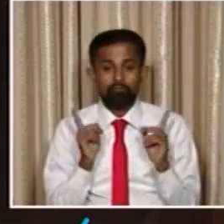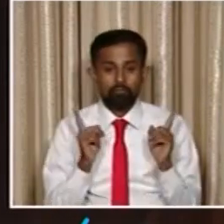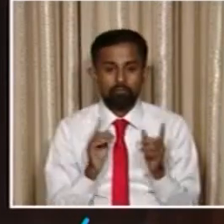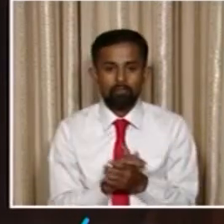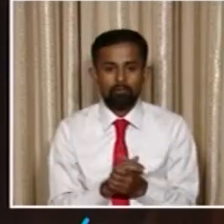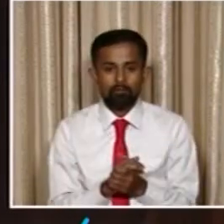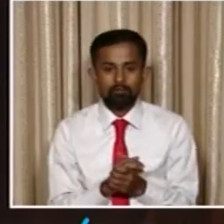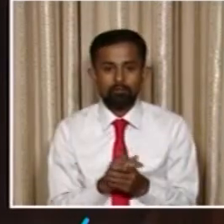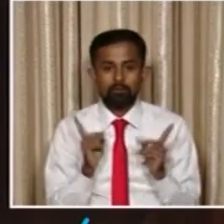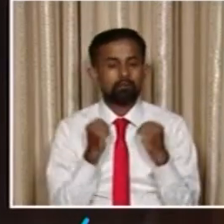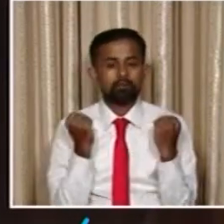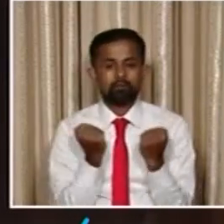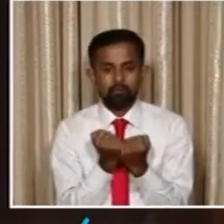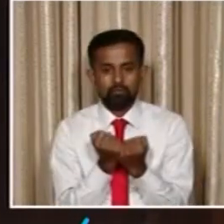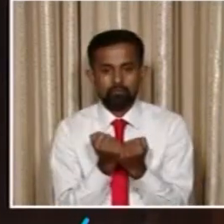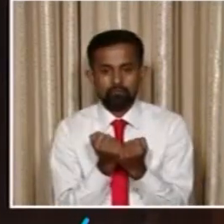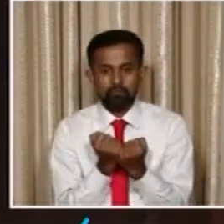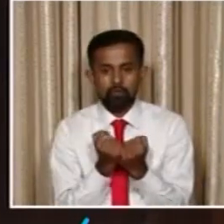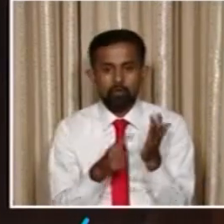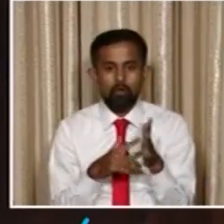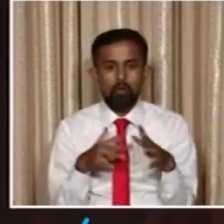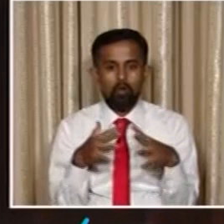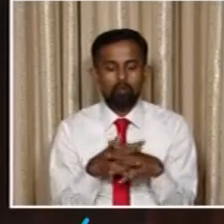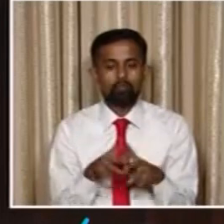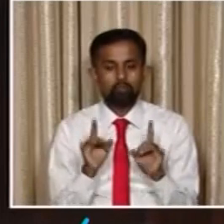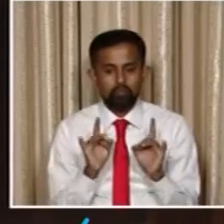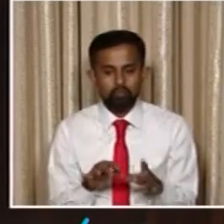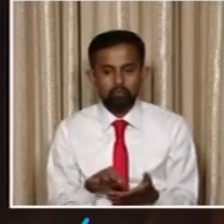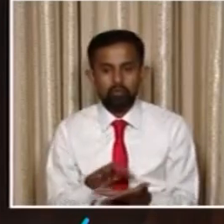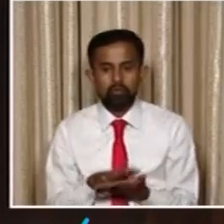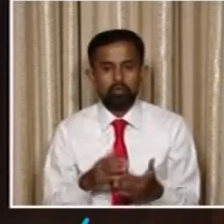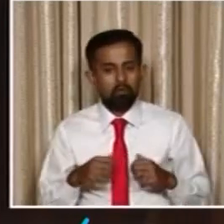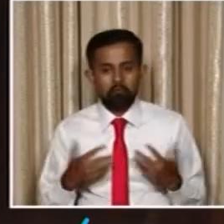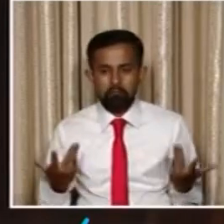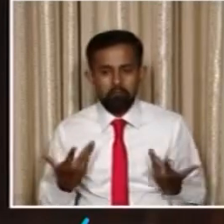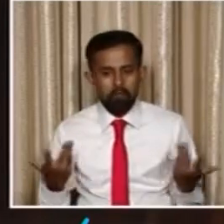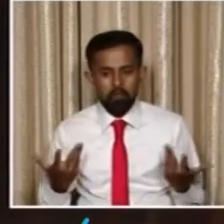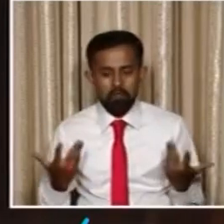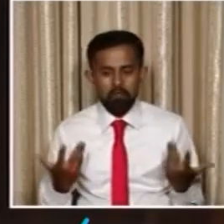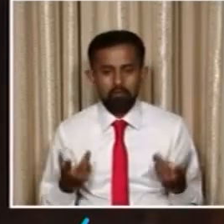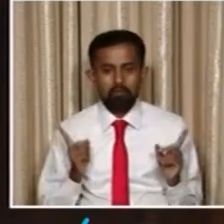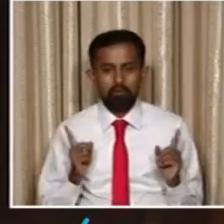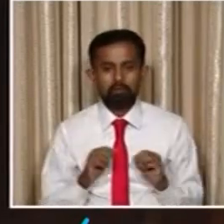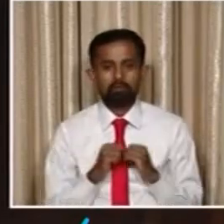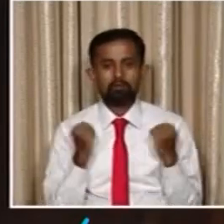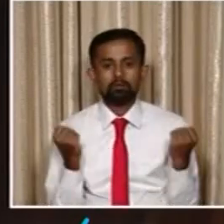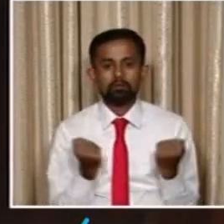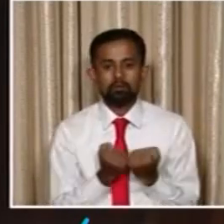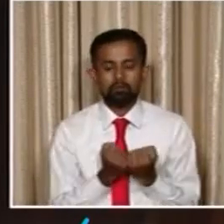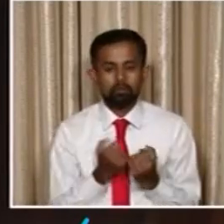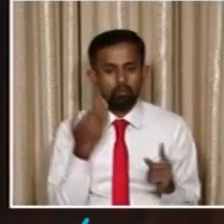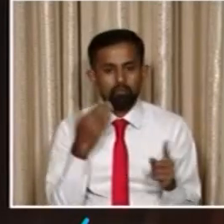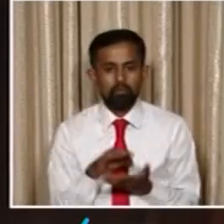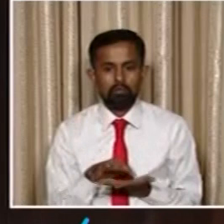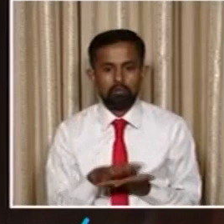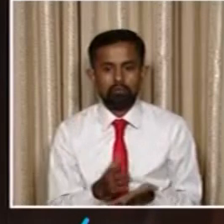කියලා. ක්‍රීඩාව සංගමයක නීතියානුකූල භාවය තීන්දුව කරන්න අපට අයිතියක් නැහැ. ක්‍රීඩාවේ සංගමයක ක්‍රීඩාව පිළිබඳව